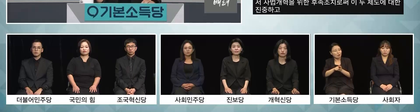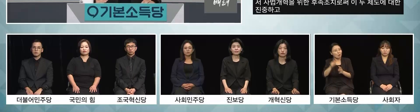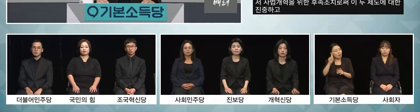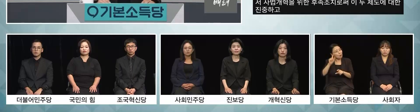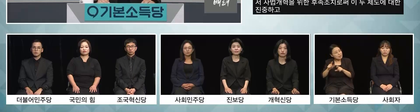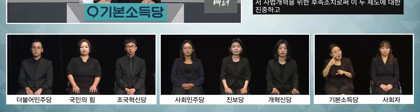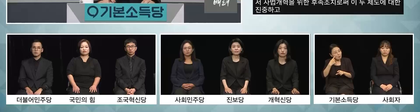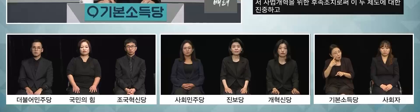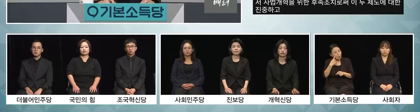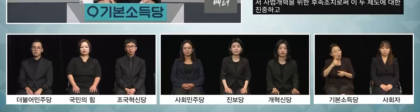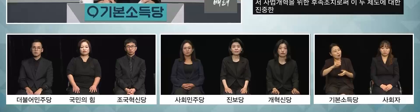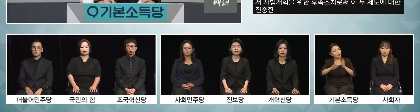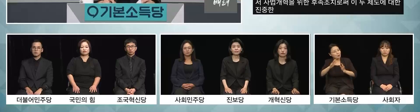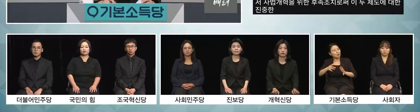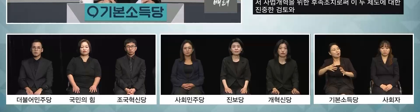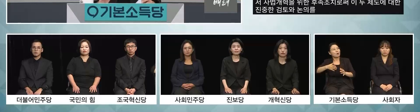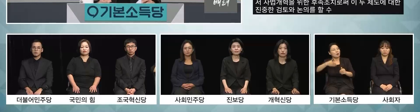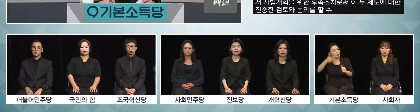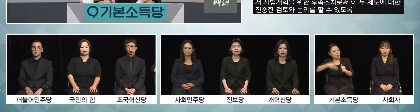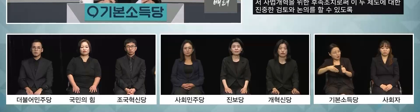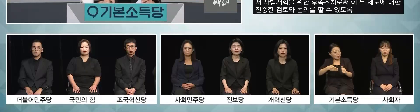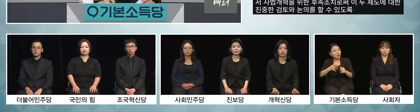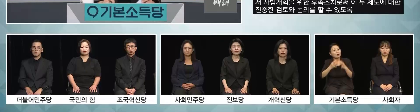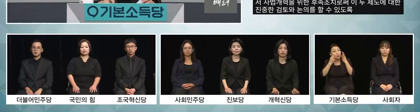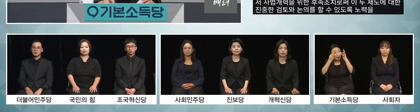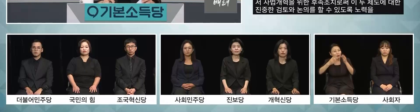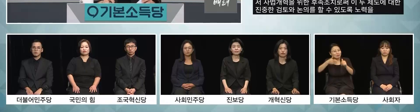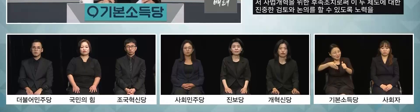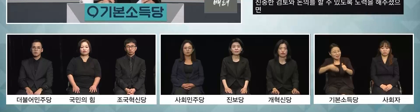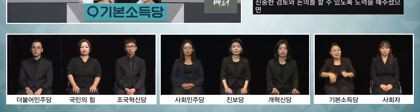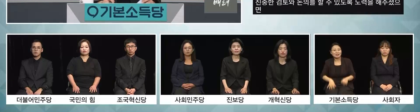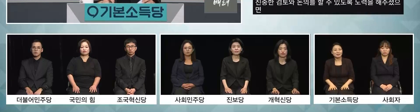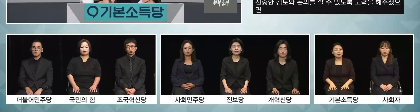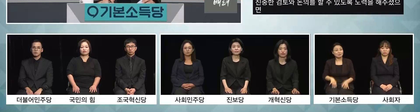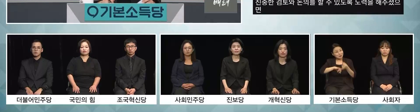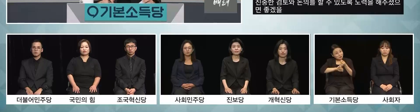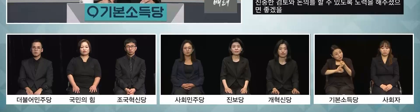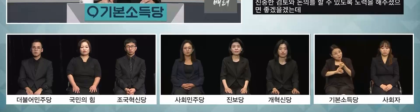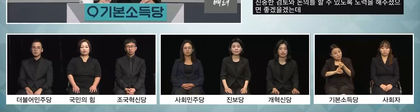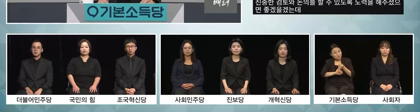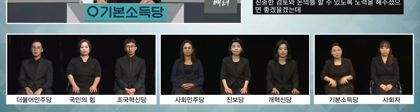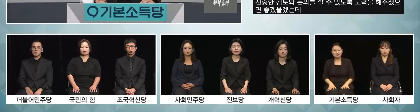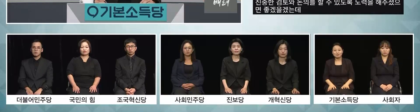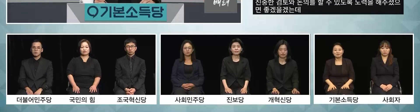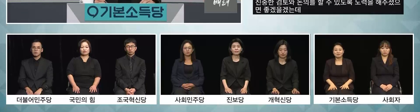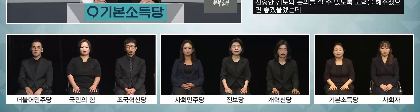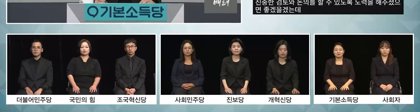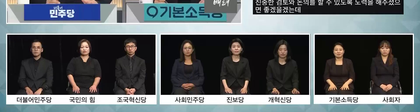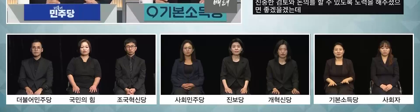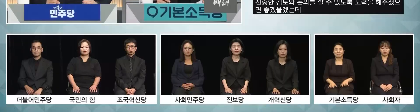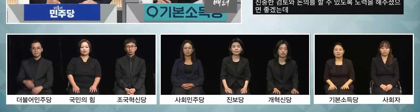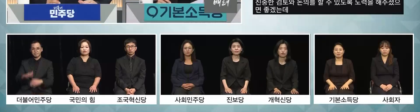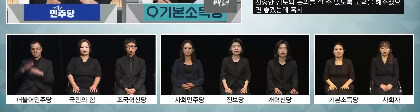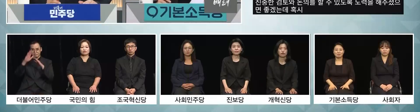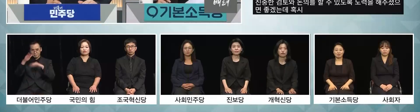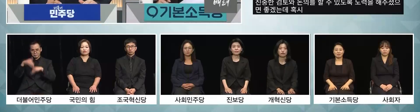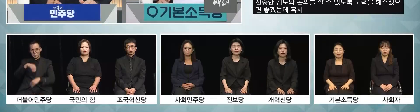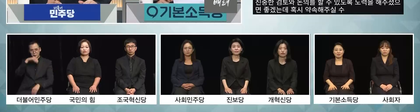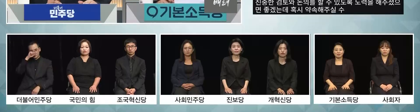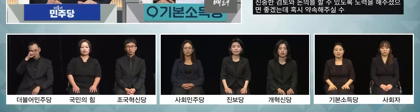진중한 검토와 논의를 좀 할 수 있도록 노력을 해주셨으면 좋겠는데 혹시 약속해 주실 수 있으실까요? 예, 저도 오늘 좋은 말씀입니다.